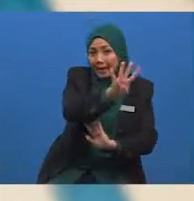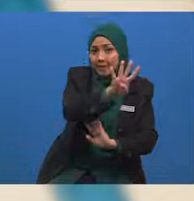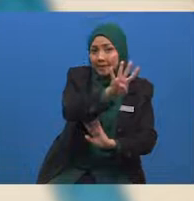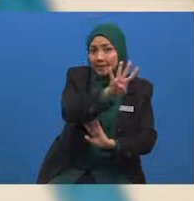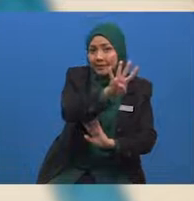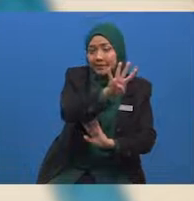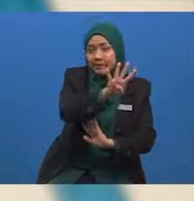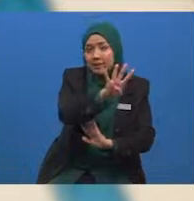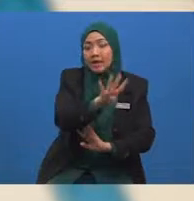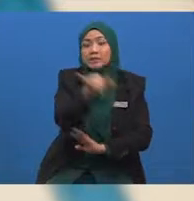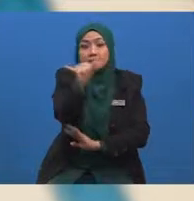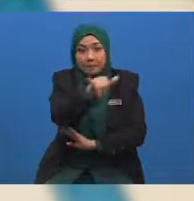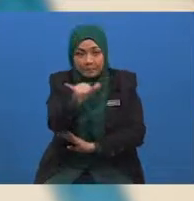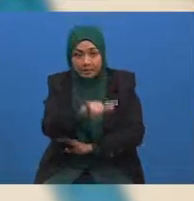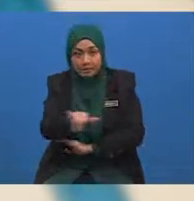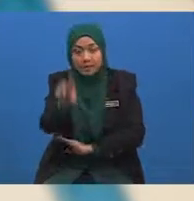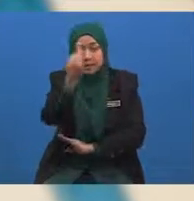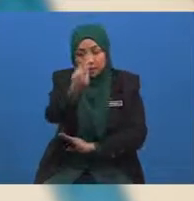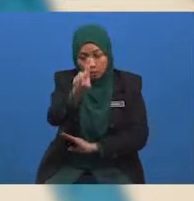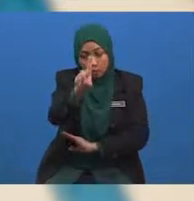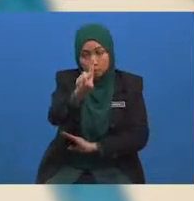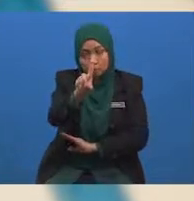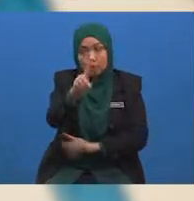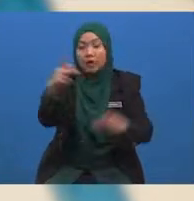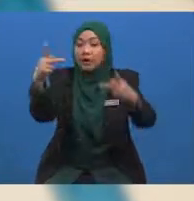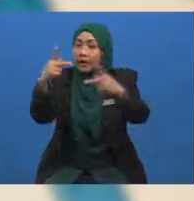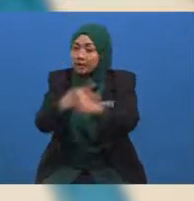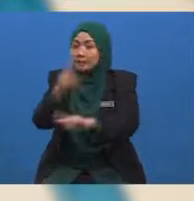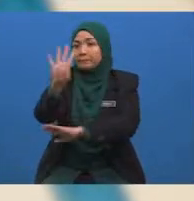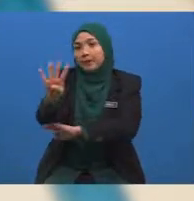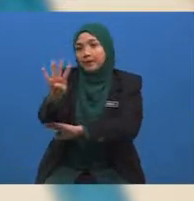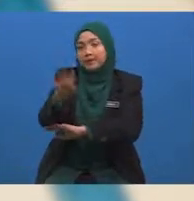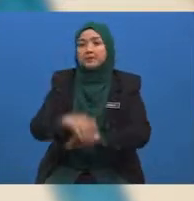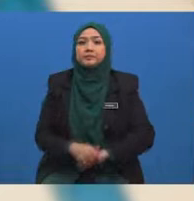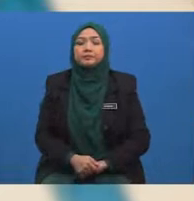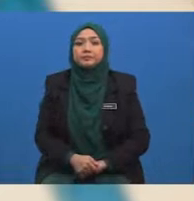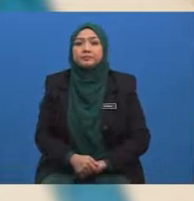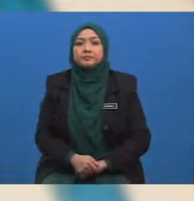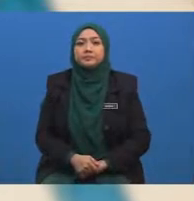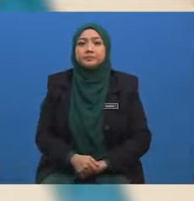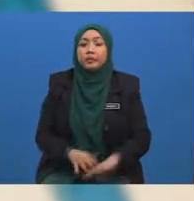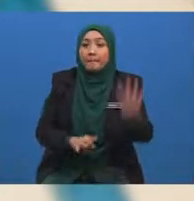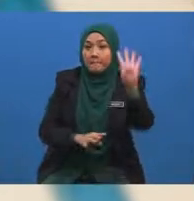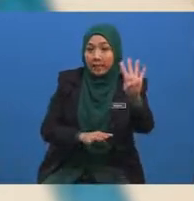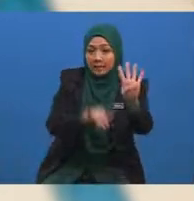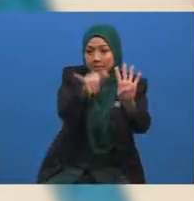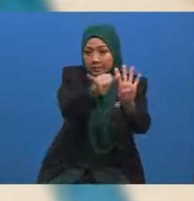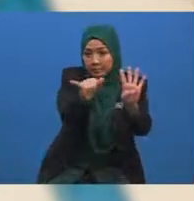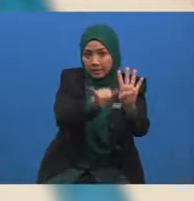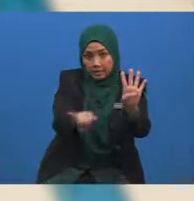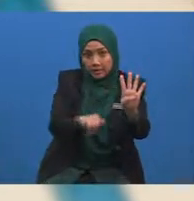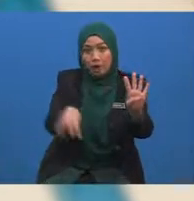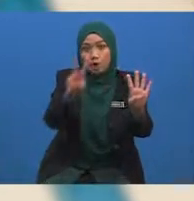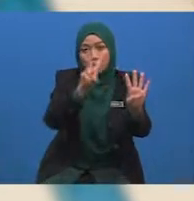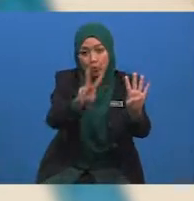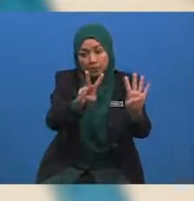4 sama dengan 1 darab 4. 4 sama dengan